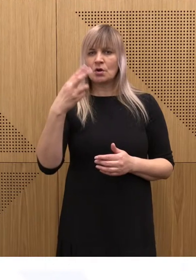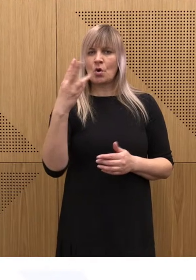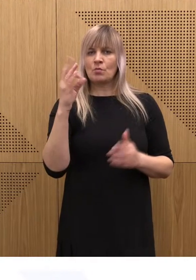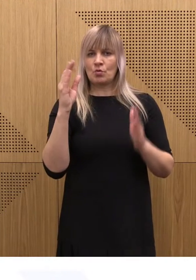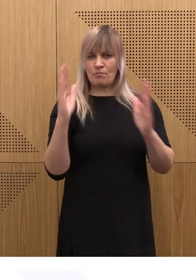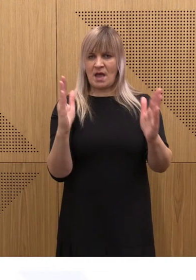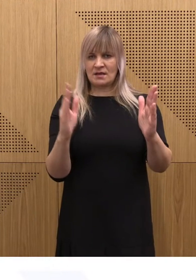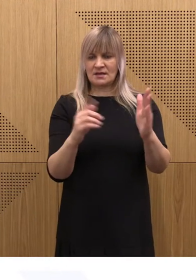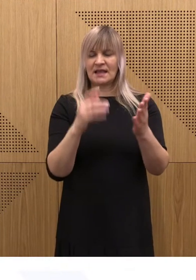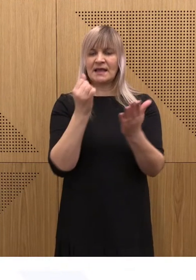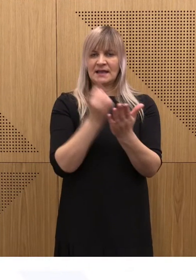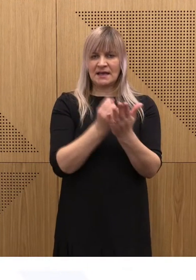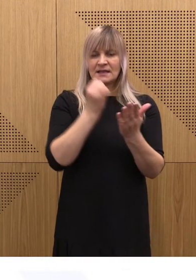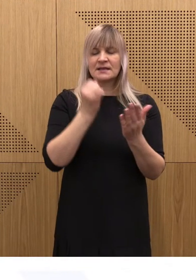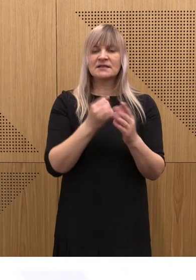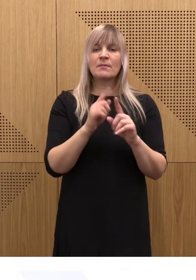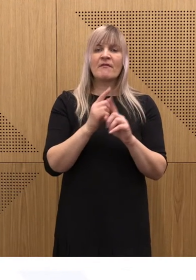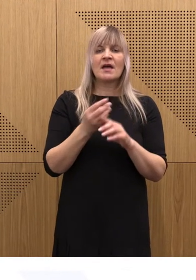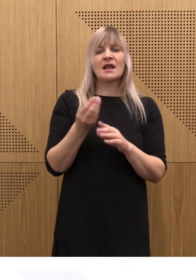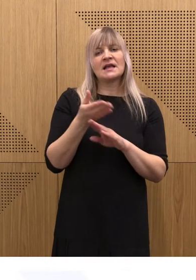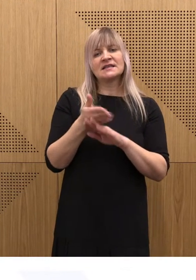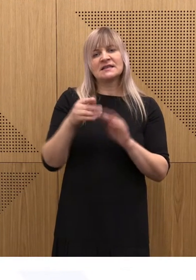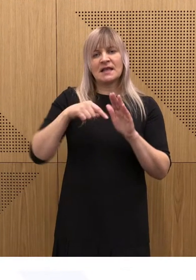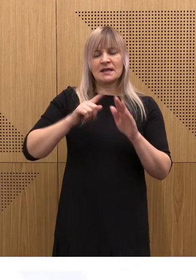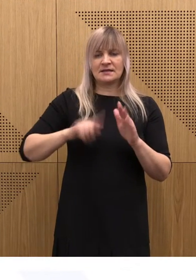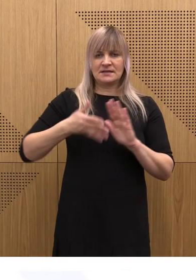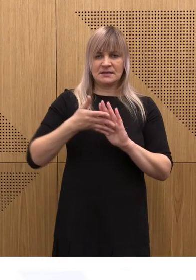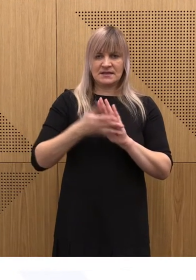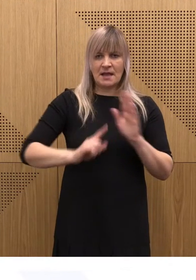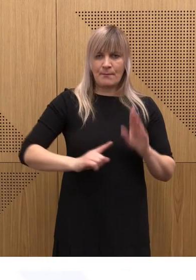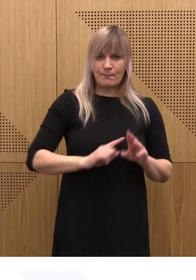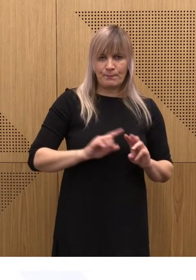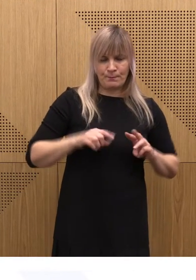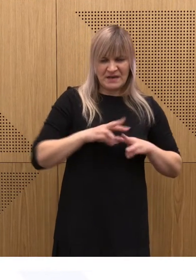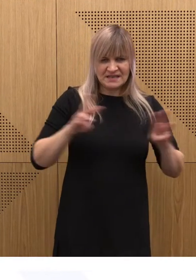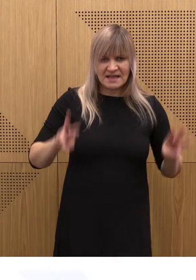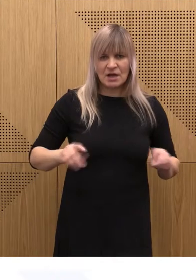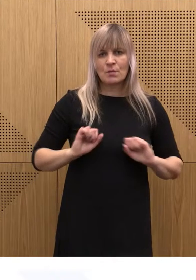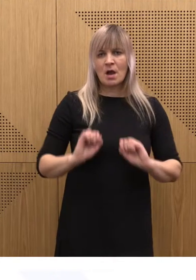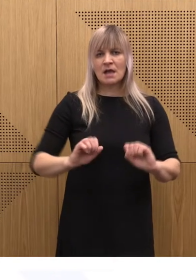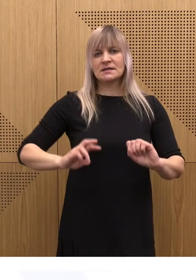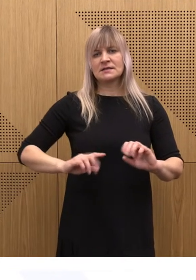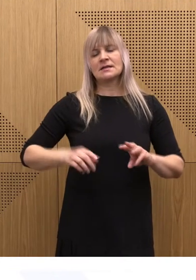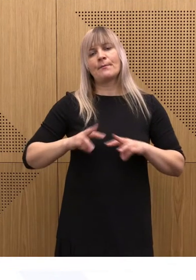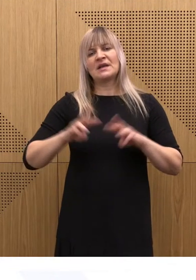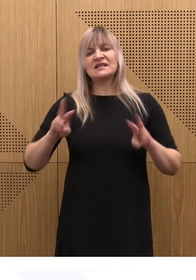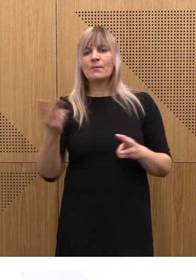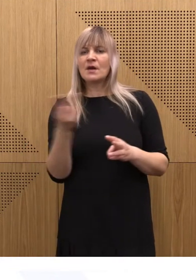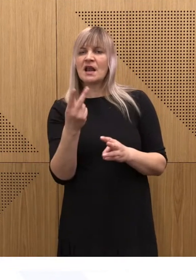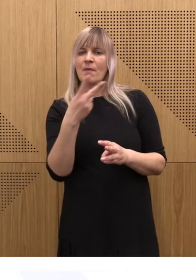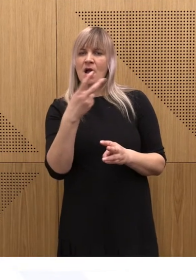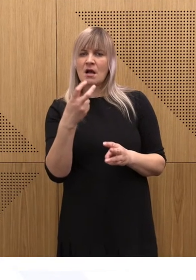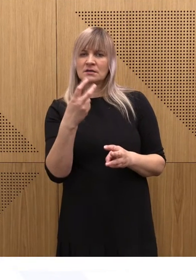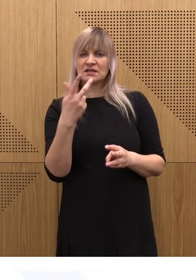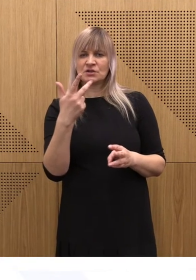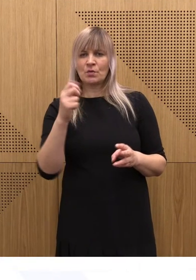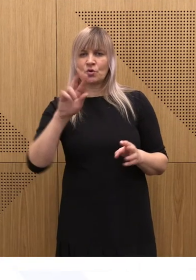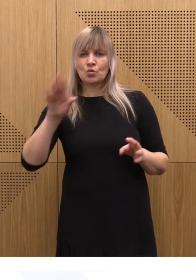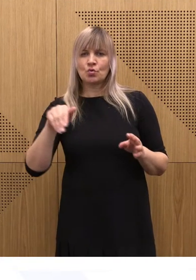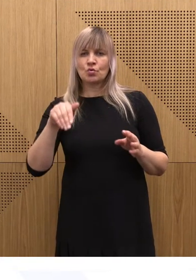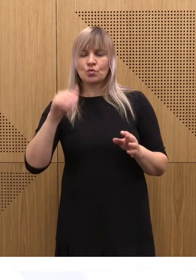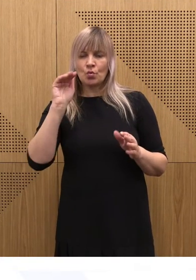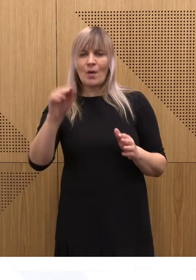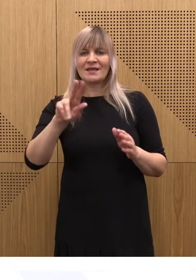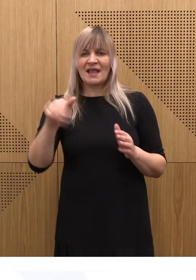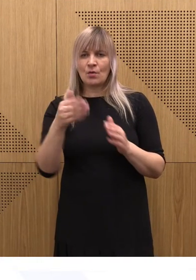2021-2030. Me eraldasime nii siseministeeriumile kui ka kaitseministeeriumile ligi 270 000 eurot ja need on